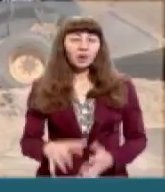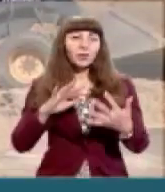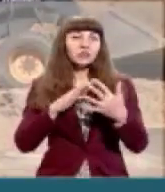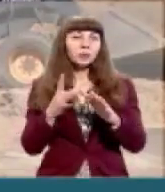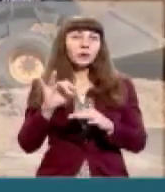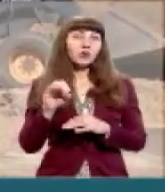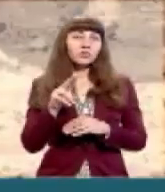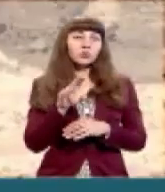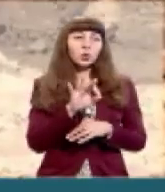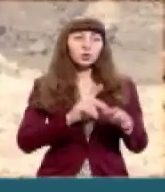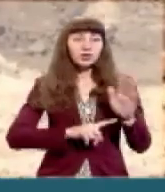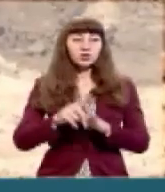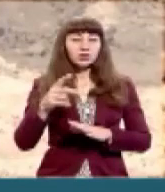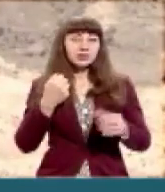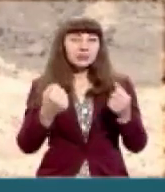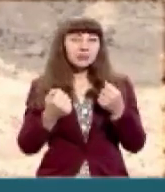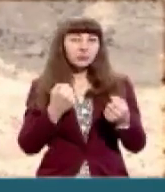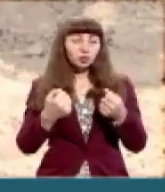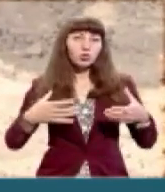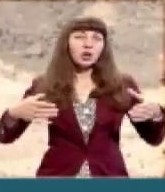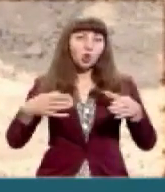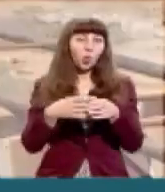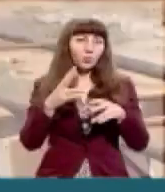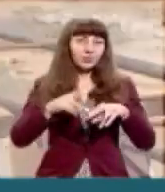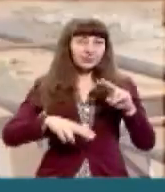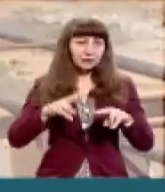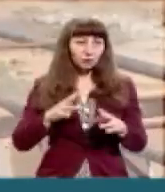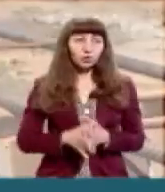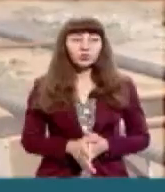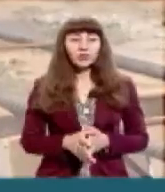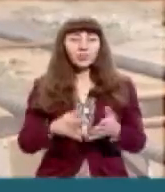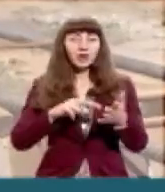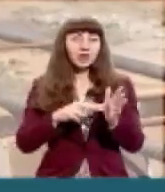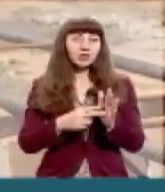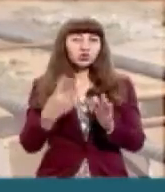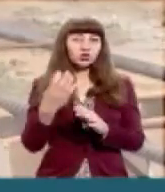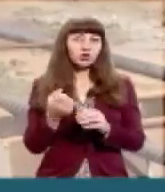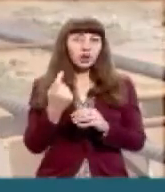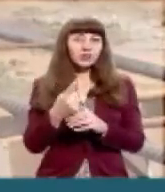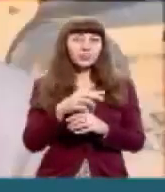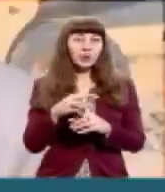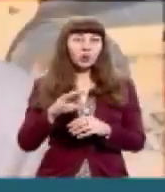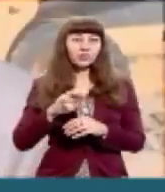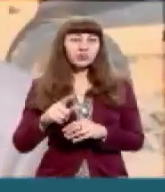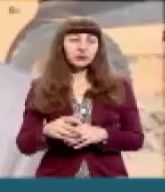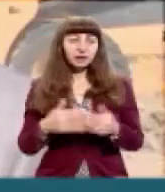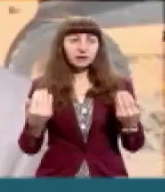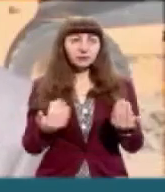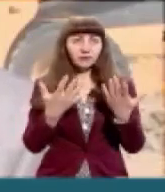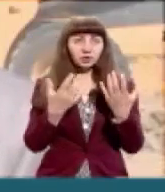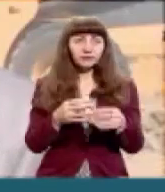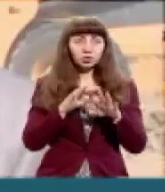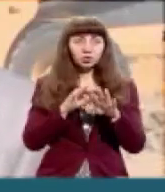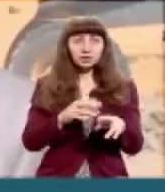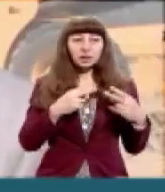Боровское также стартовало строительство физкультурно-оздоровительного комплекса. Бюджет проекта составляет 411 миллионов тенге. На сегодняшний день вот